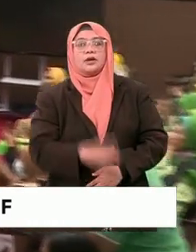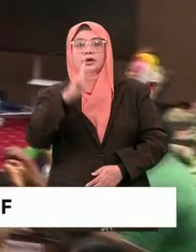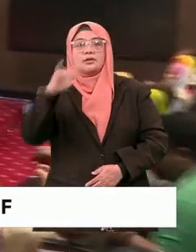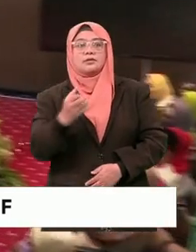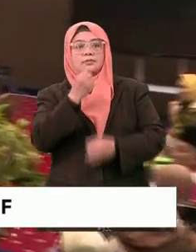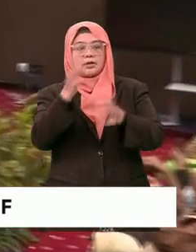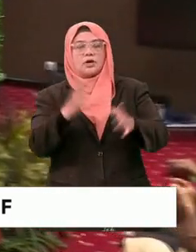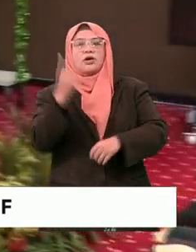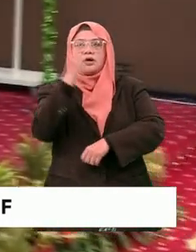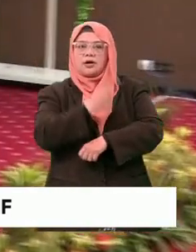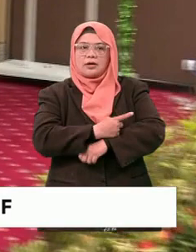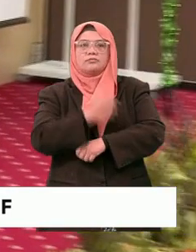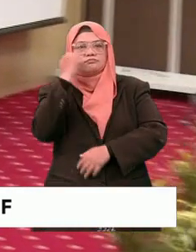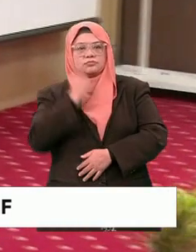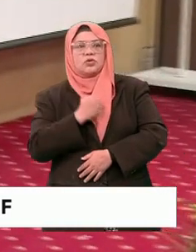emas